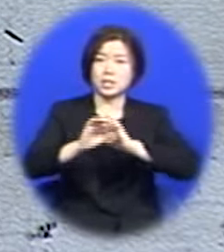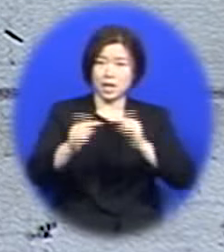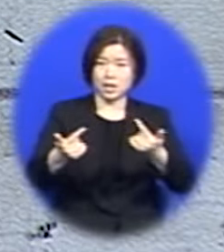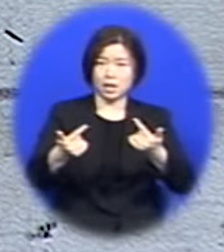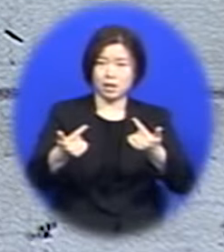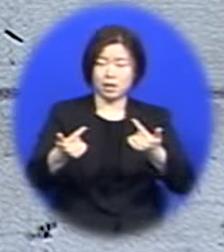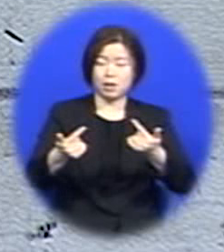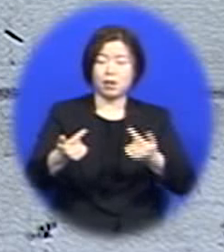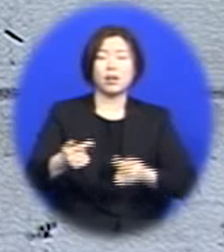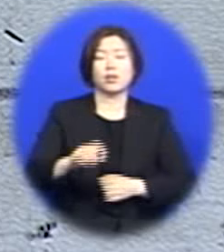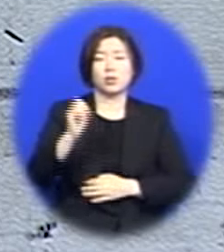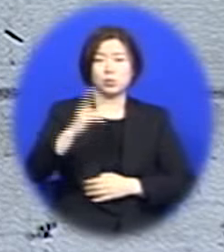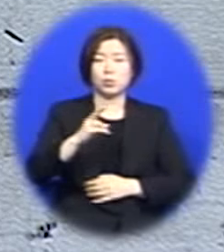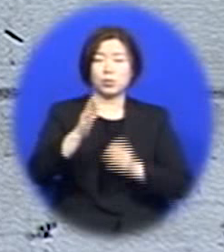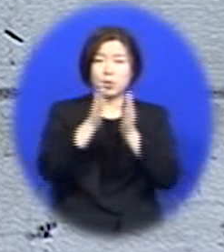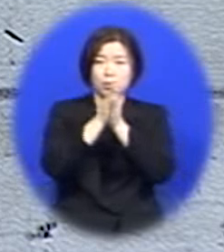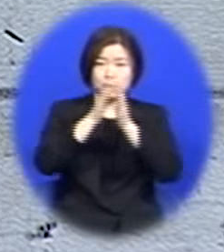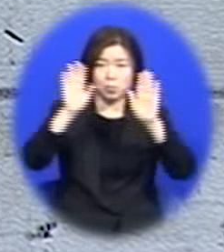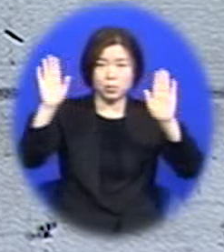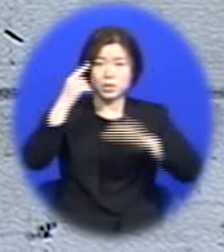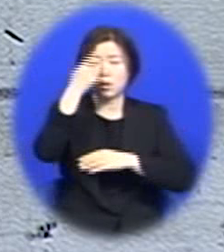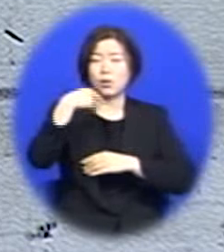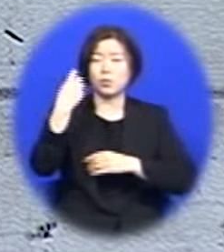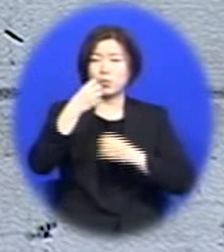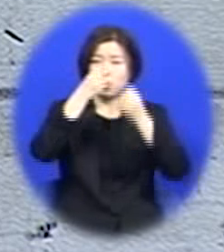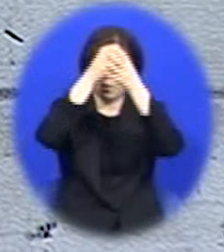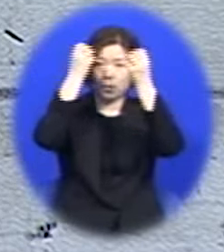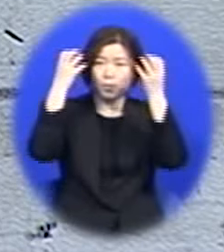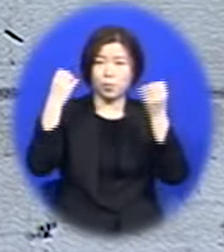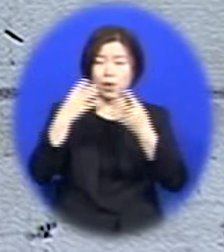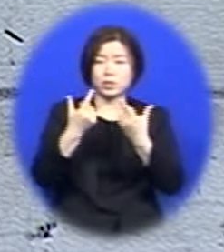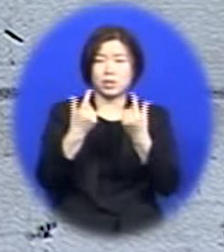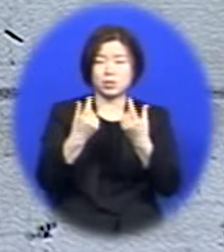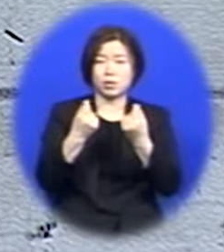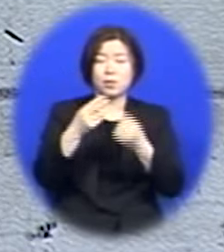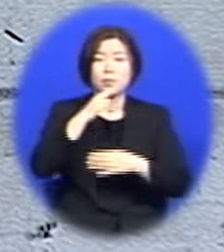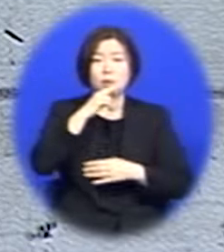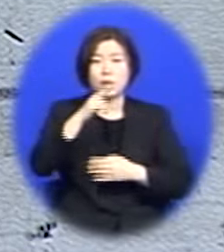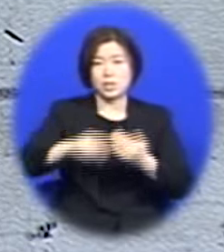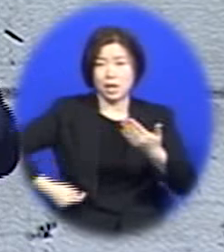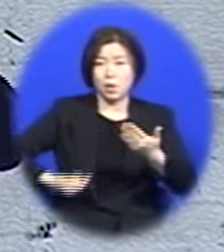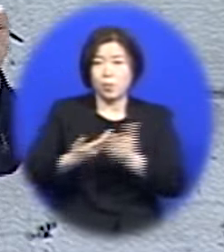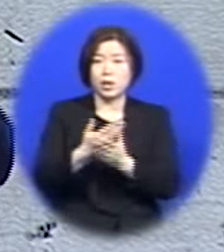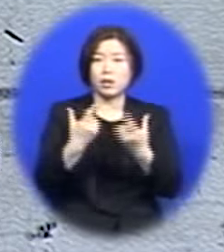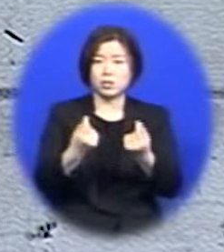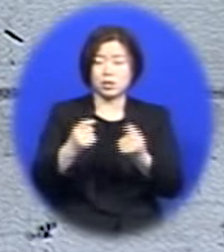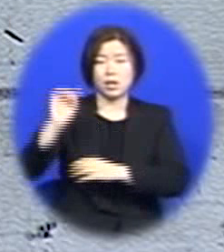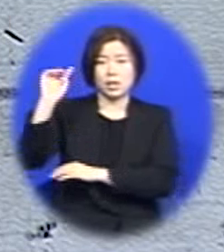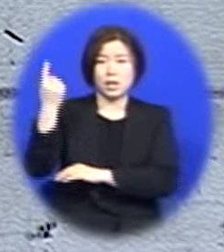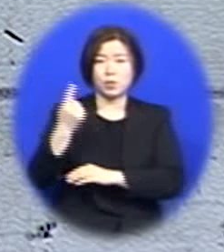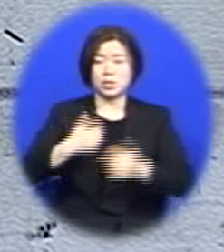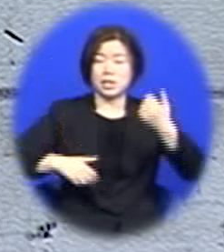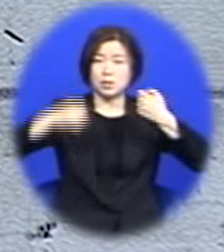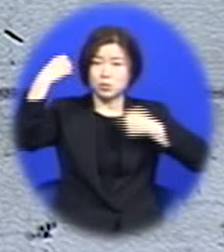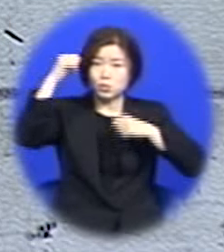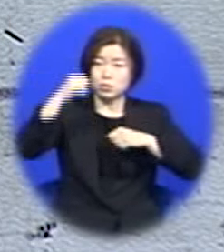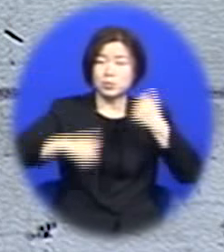모세의 얼굴에 광채가 나는 것 같이, 이사야가 그렇게 회개한 것처럼, 다윗이 그렇게 춤을 추는